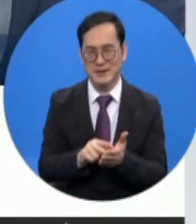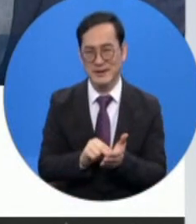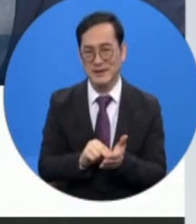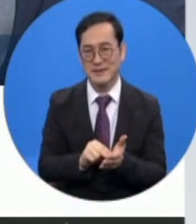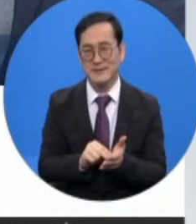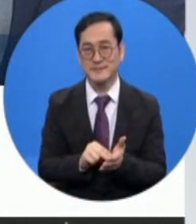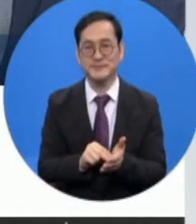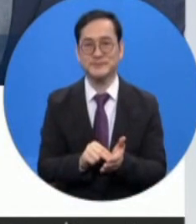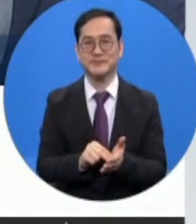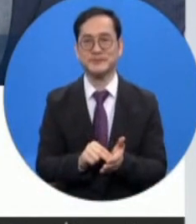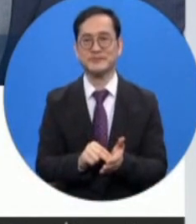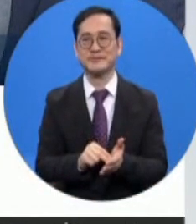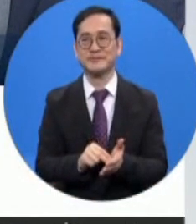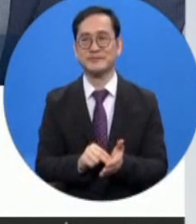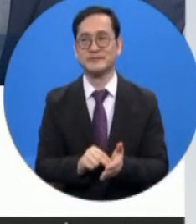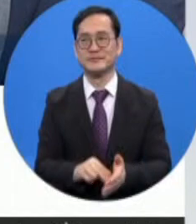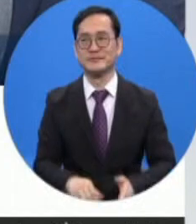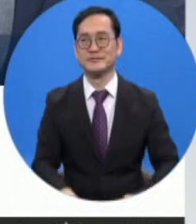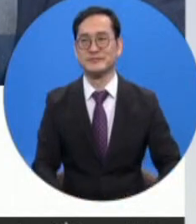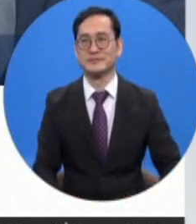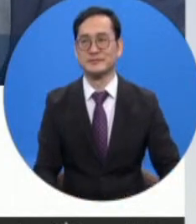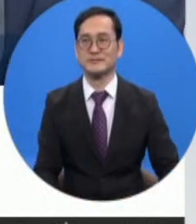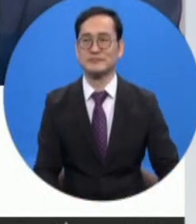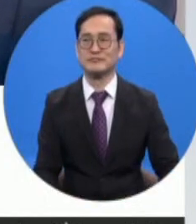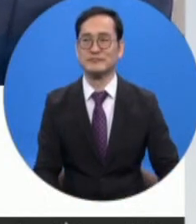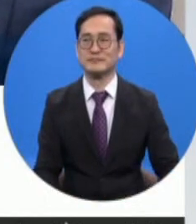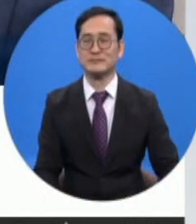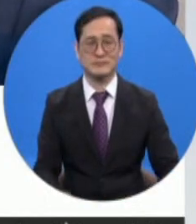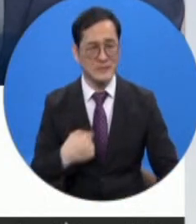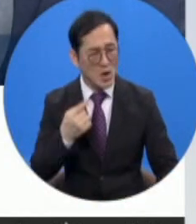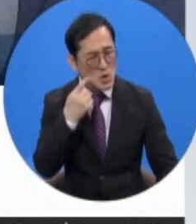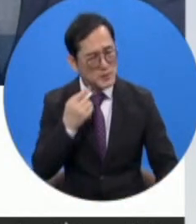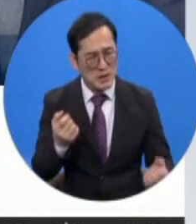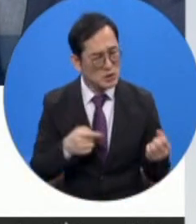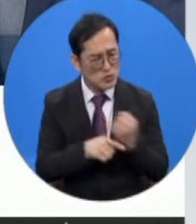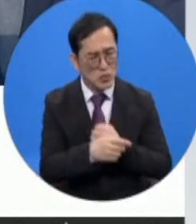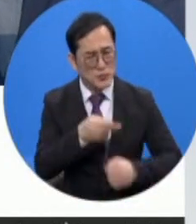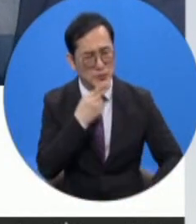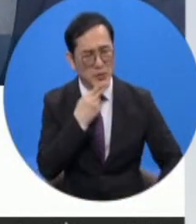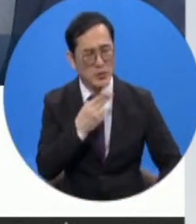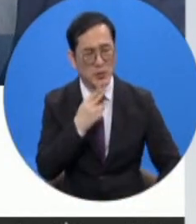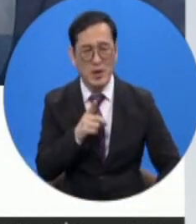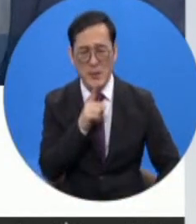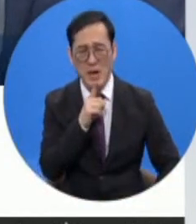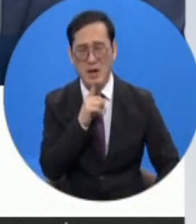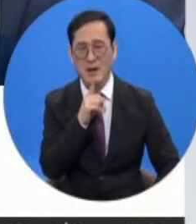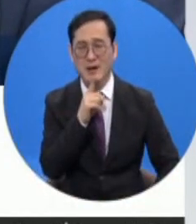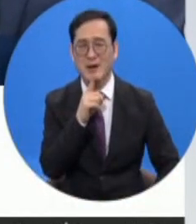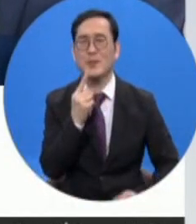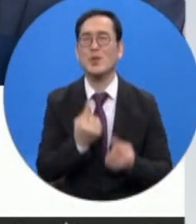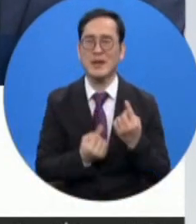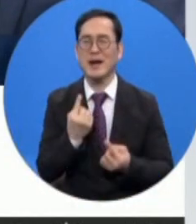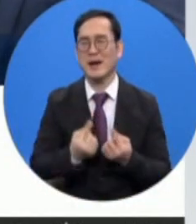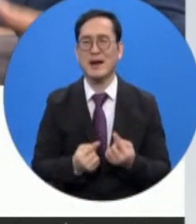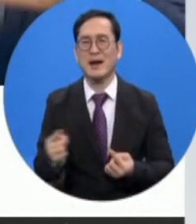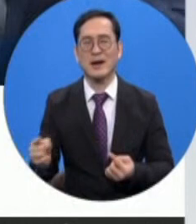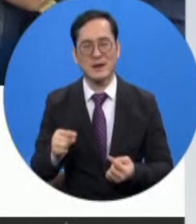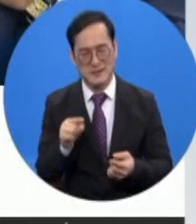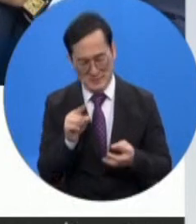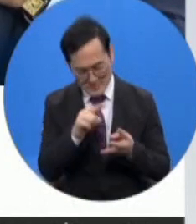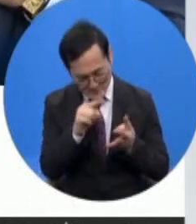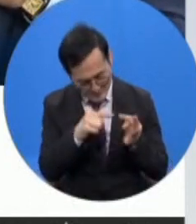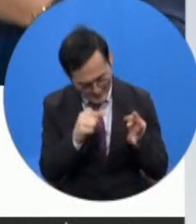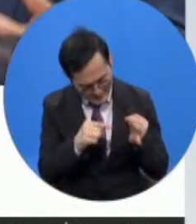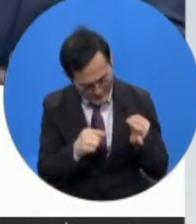것은 거짓말할 이유가 없다라는 해명보다는 이런 이런 부분은 내가 솔직히 거짓말했다라고 하는 것을